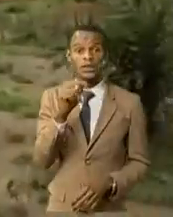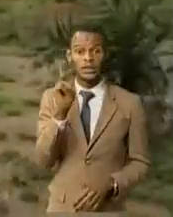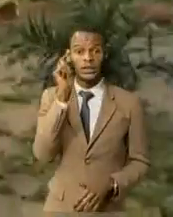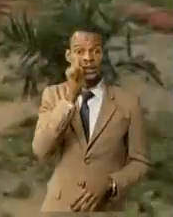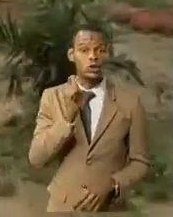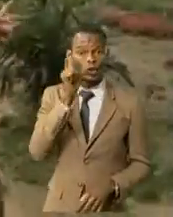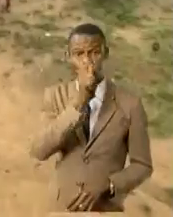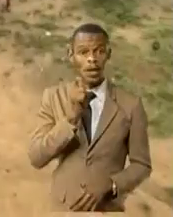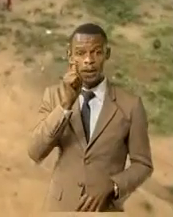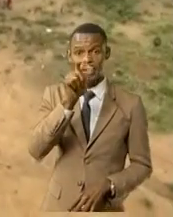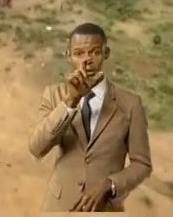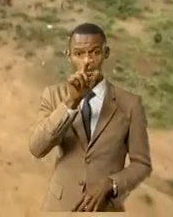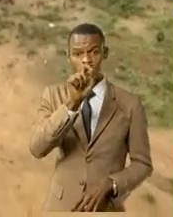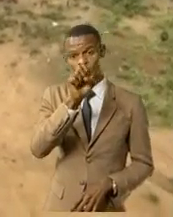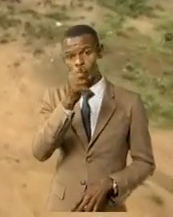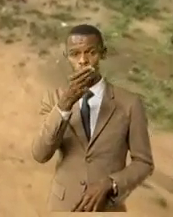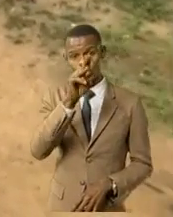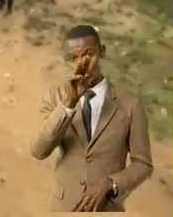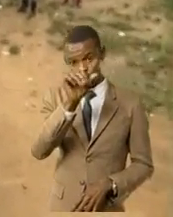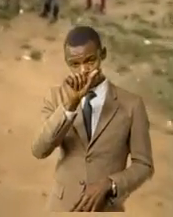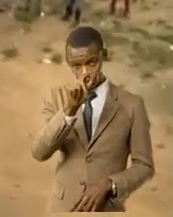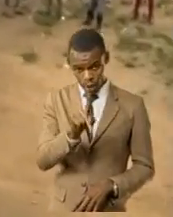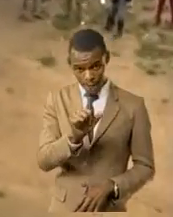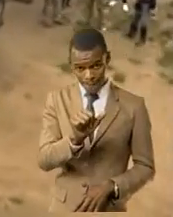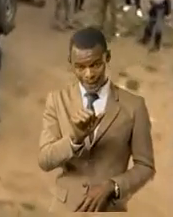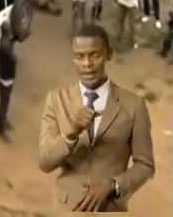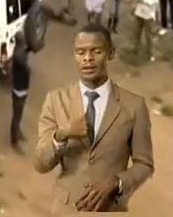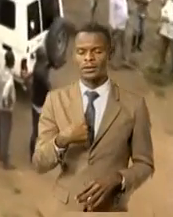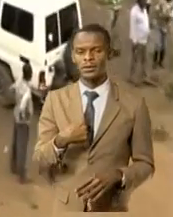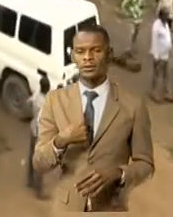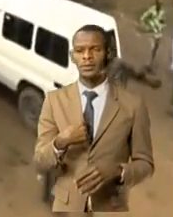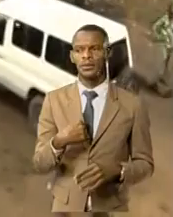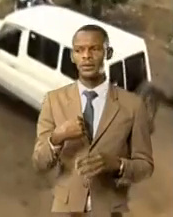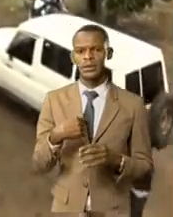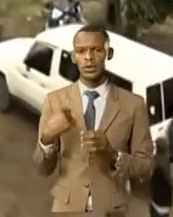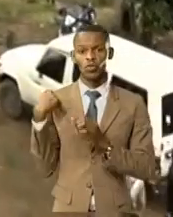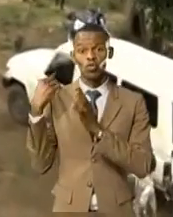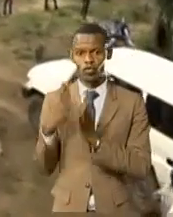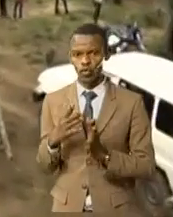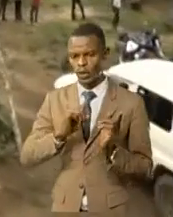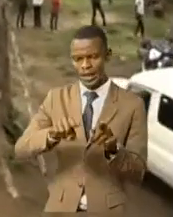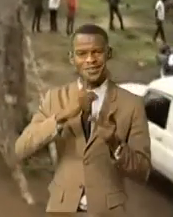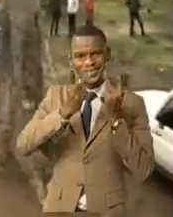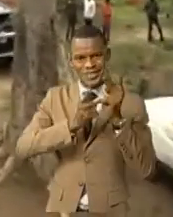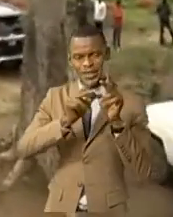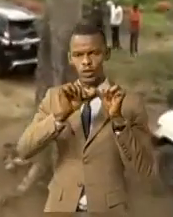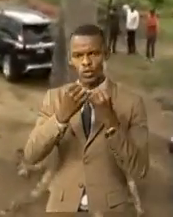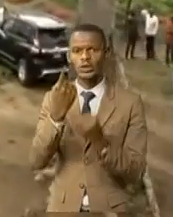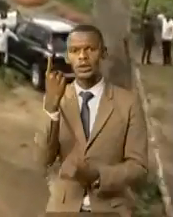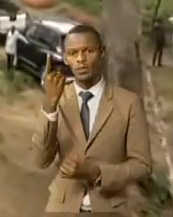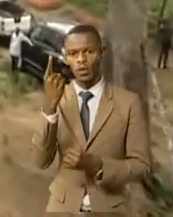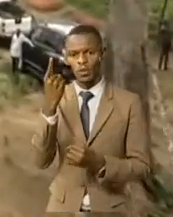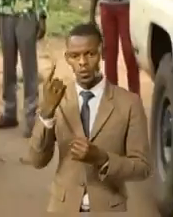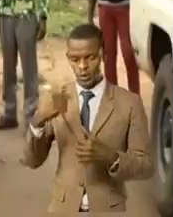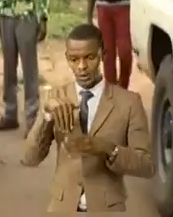Bongonkoy, a visité la concession de l'entreprise L Investiment située sur l'avenue de la Révolution. Pendant